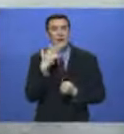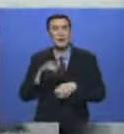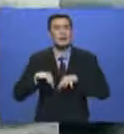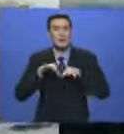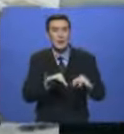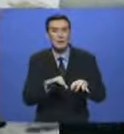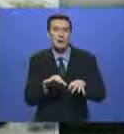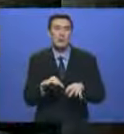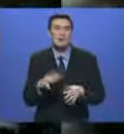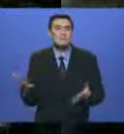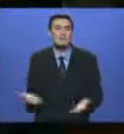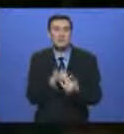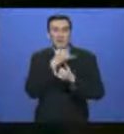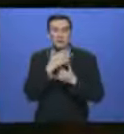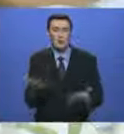спасти не удалось.